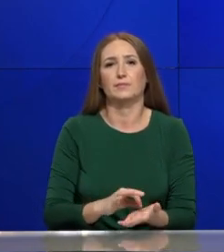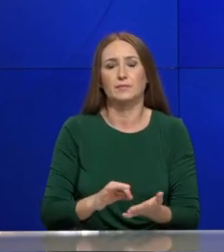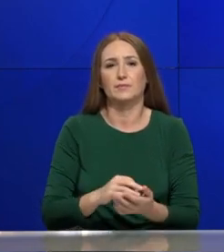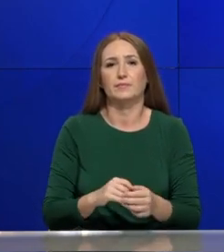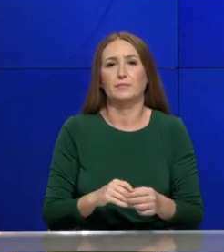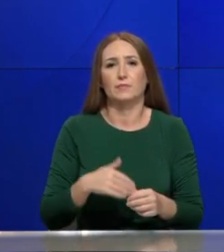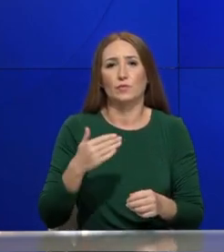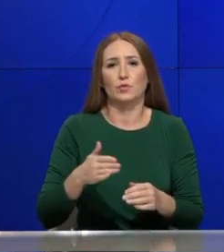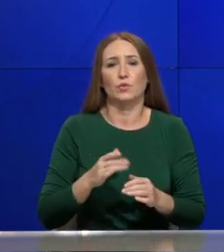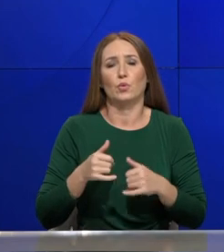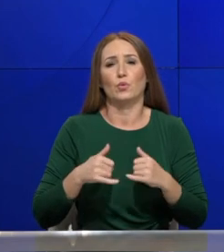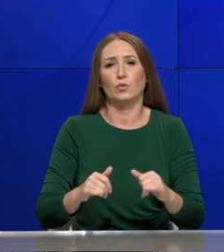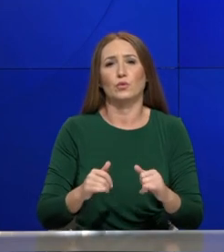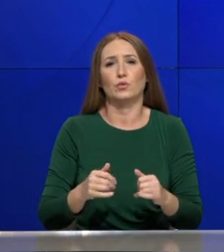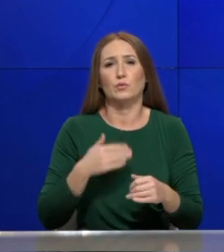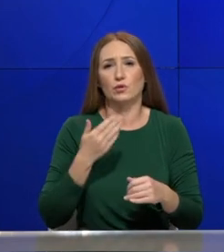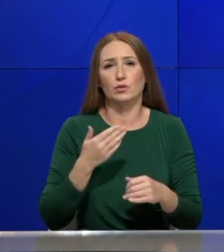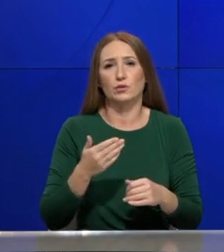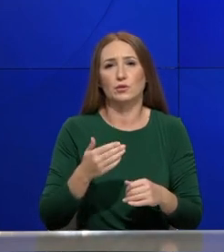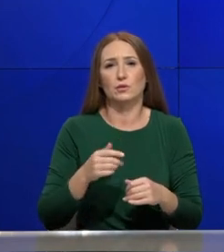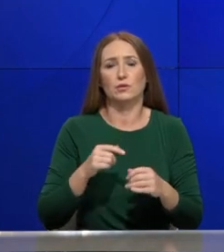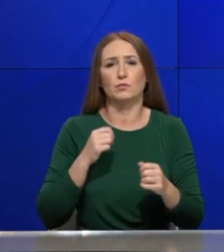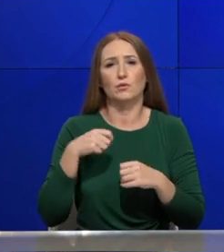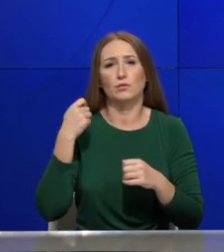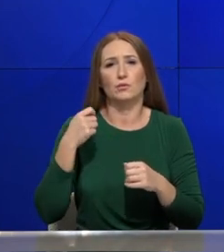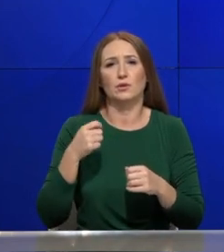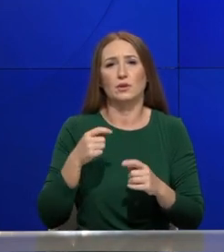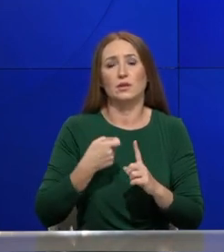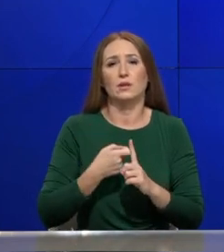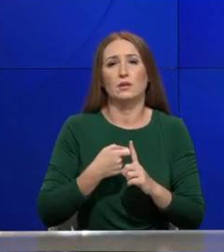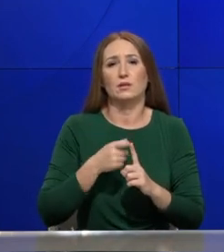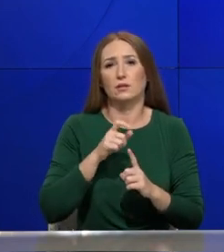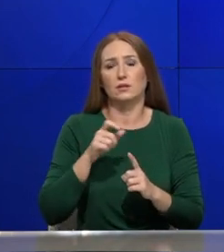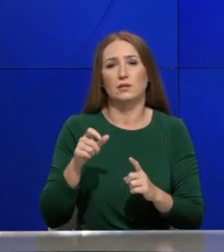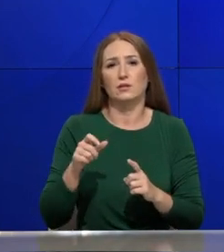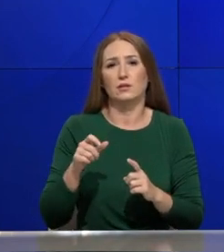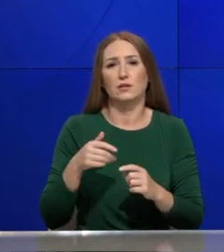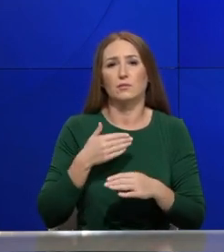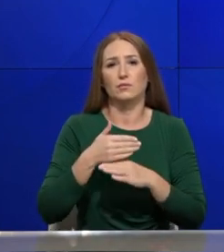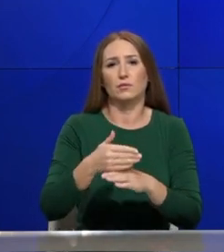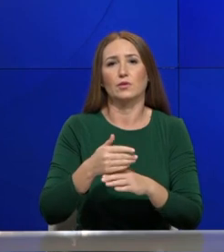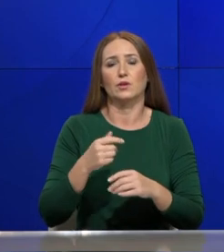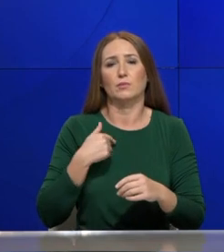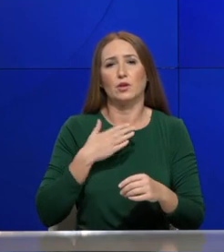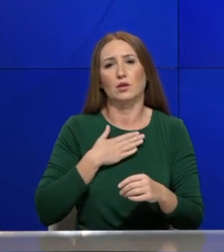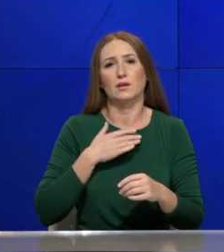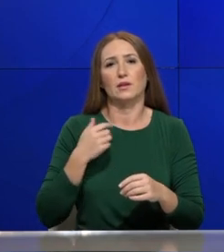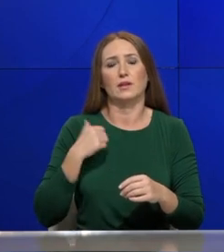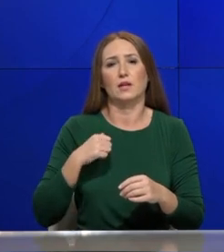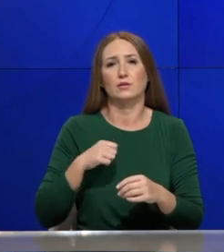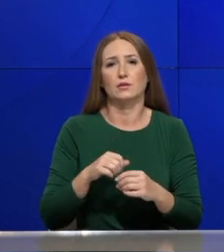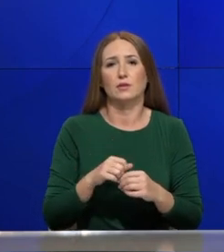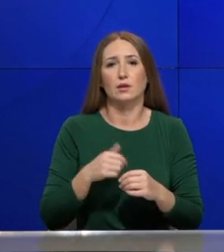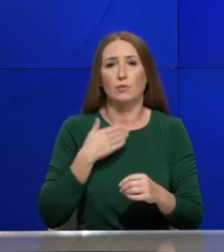uvodnom obraćanju i u promotivnom spotu građankama i građanima Kalesije sam predstavio slogan "Vrijeme za našu generaciju", kojim sam